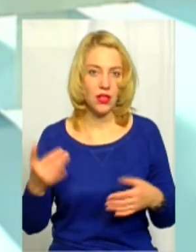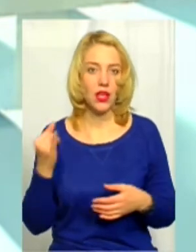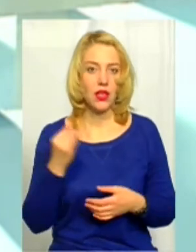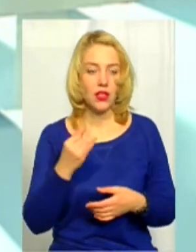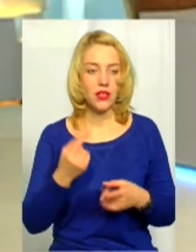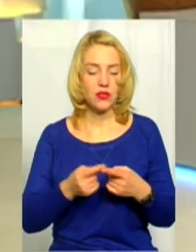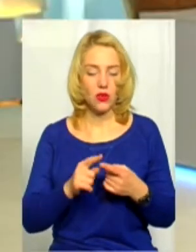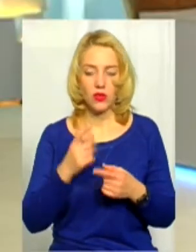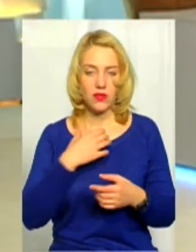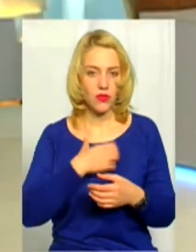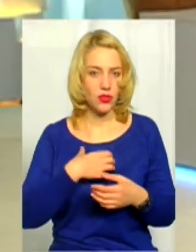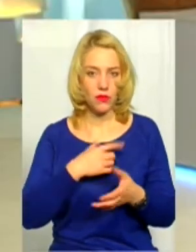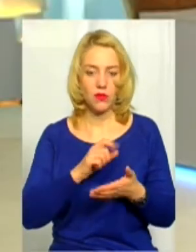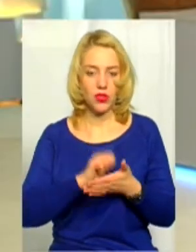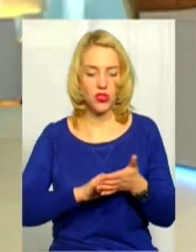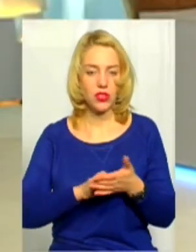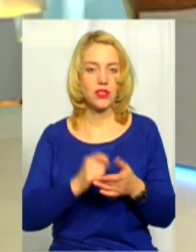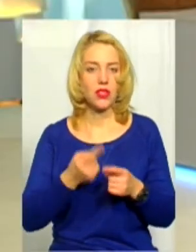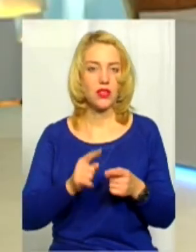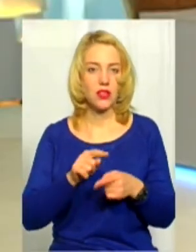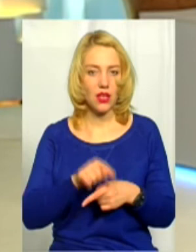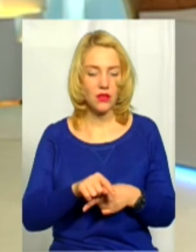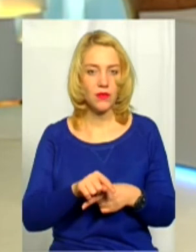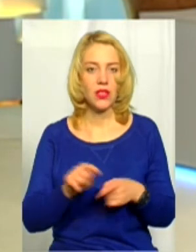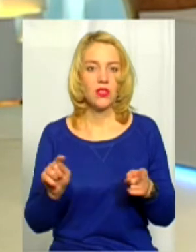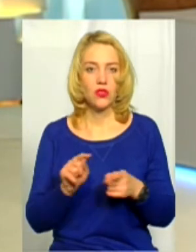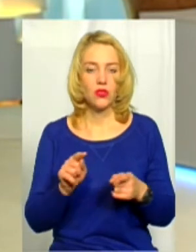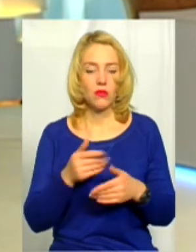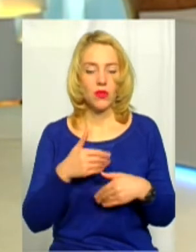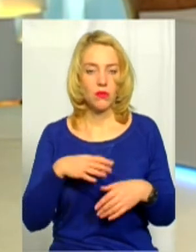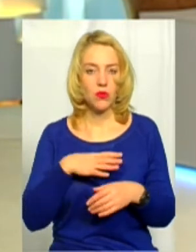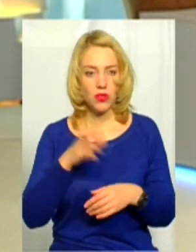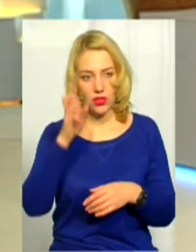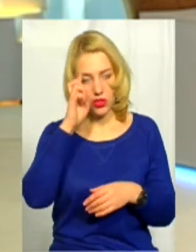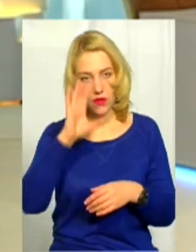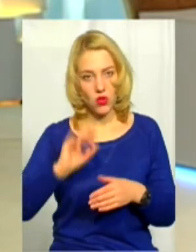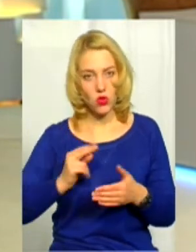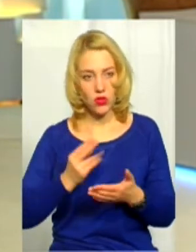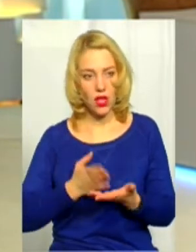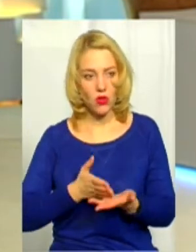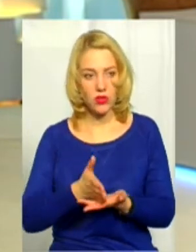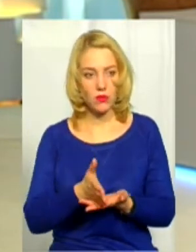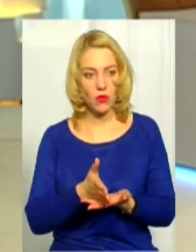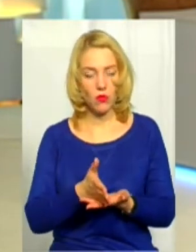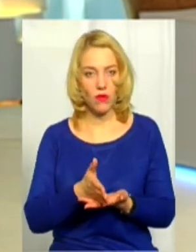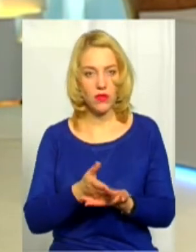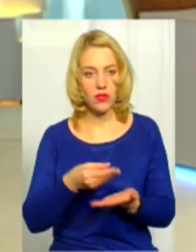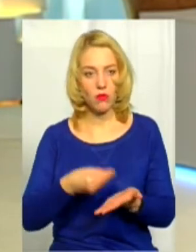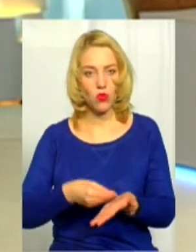– це та, що в силу того, що ми завжди якби були державою соціальної